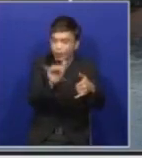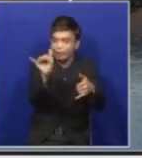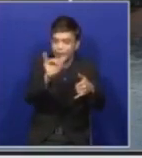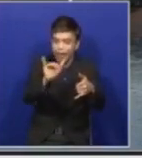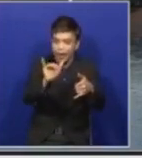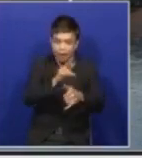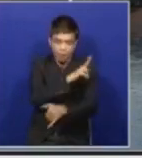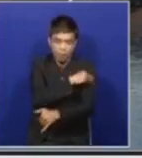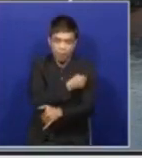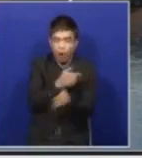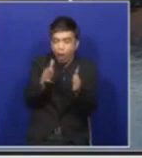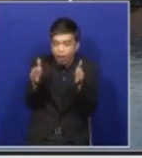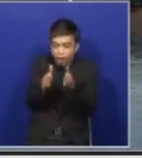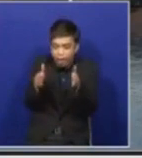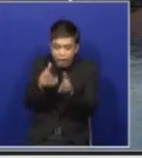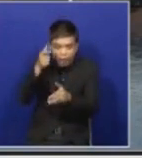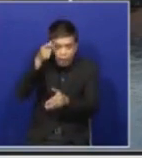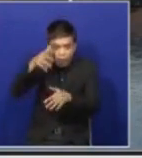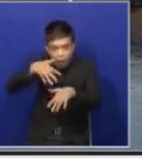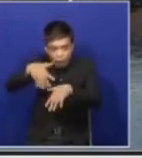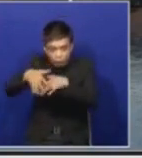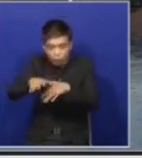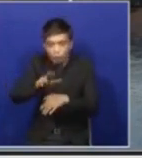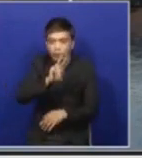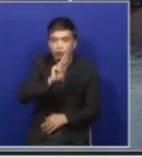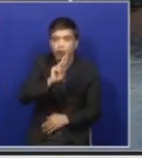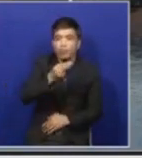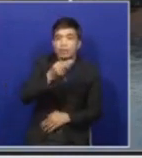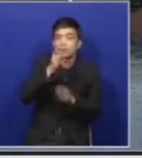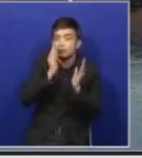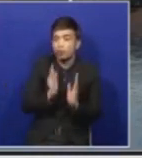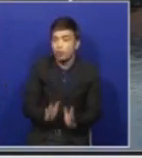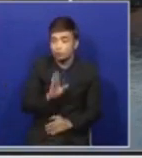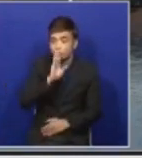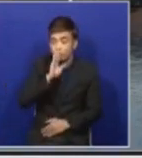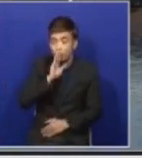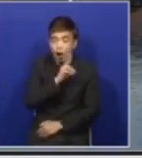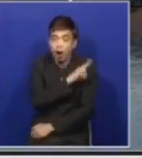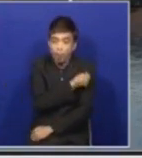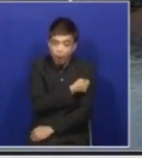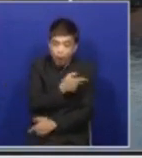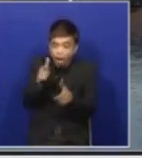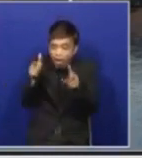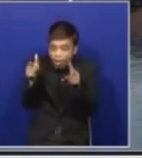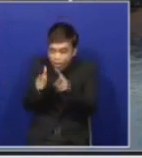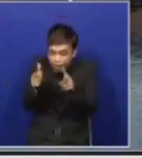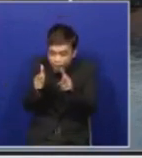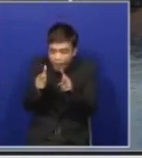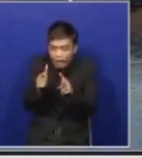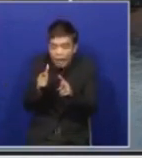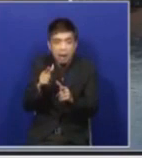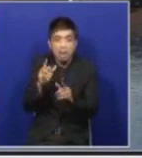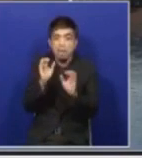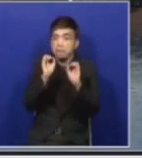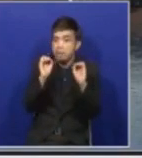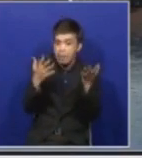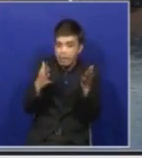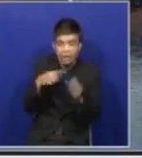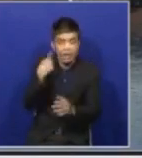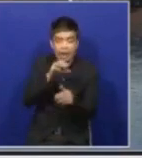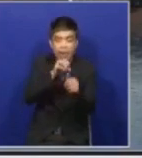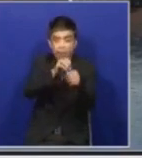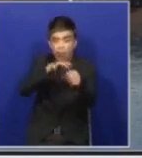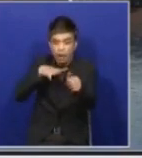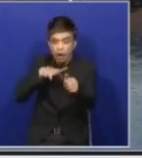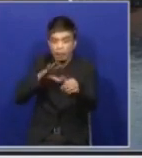ามัยอยู่ประมาณ 20,000 คนนะครับถ้าไม่มีหมออนามัยใครจะเป็นหัวหน้าทีมให้อสม.ล่ะ